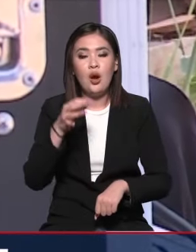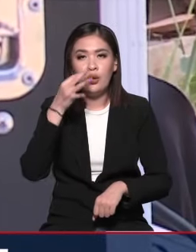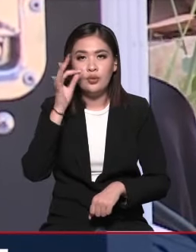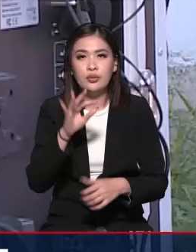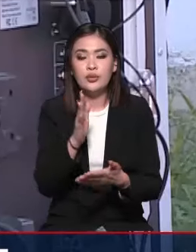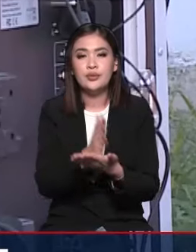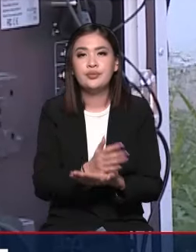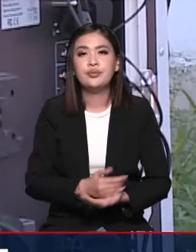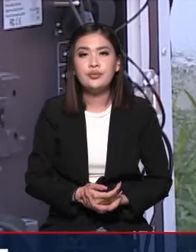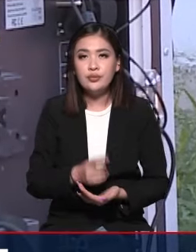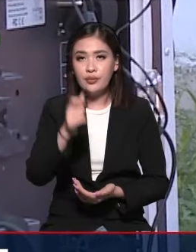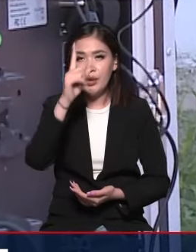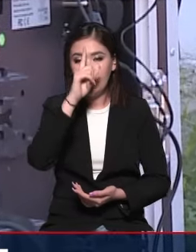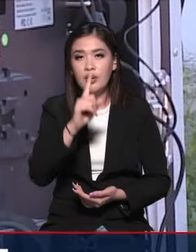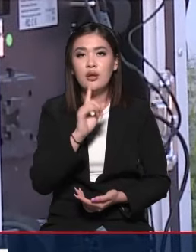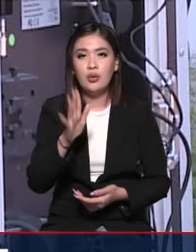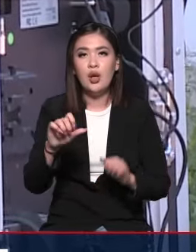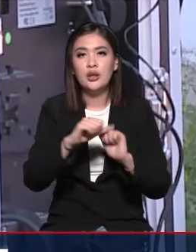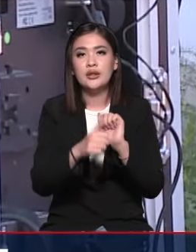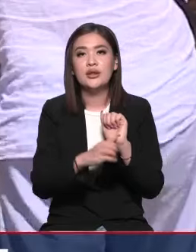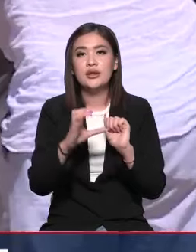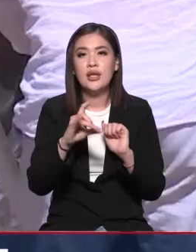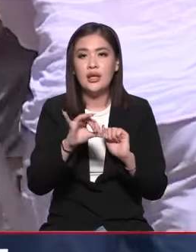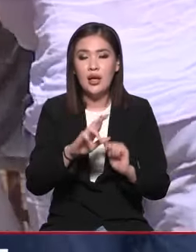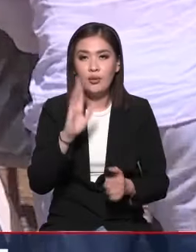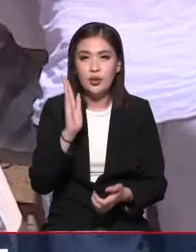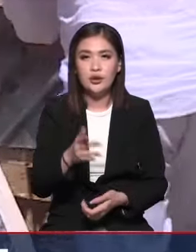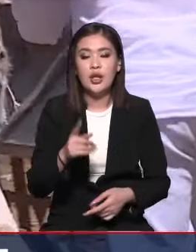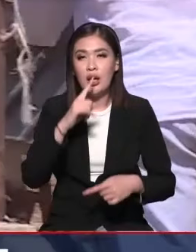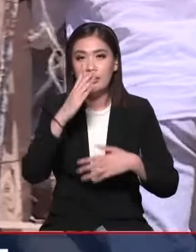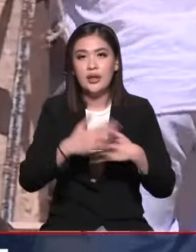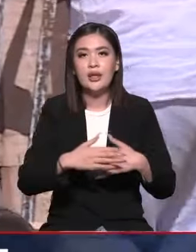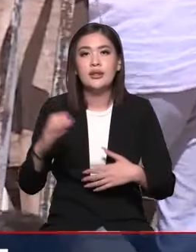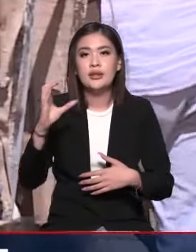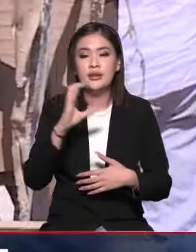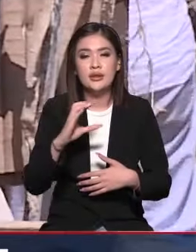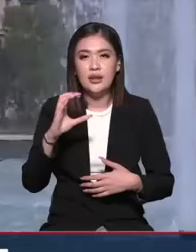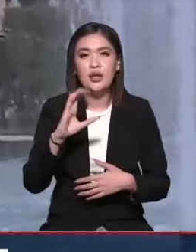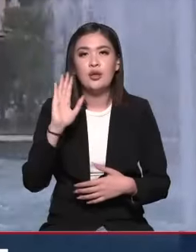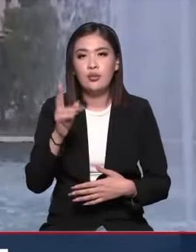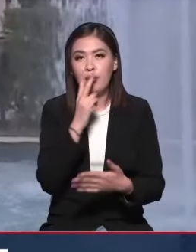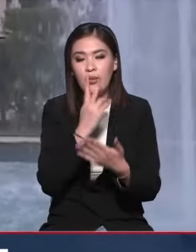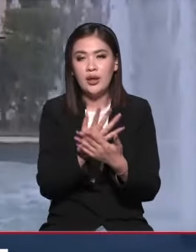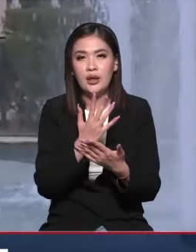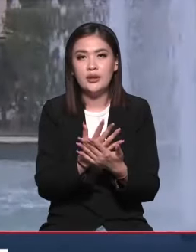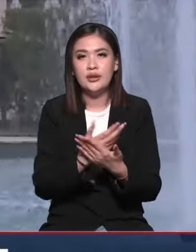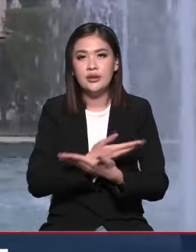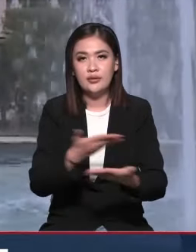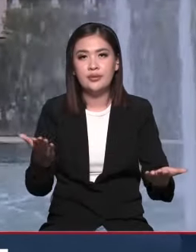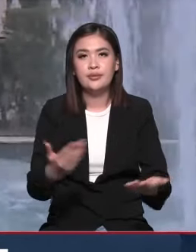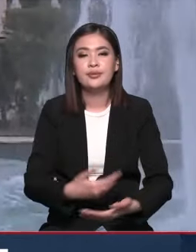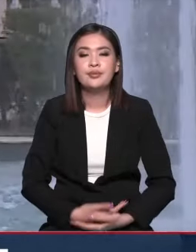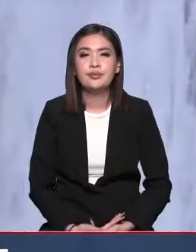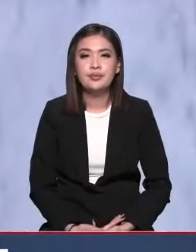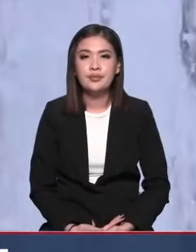бір ай бойы түсіріледі. 16 бөлімнен тұратын сериал алдағы күз айында Жібек жолы телеарнасынан көрермен назарына ұсынылады.